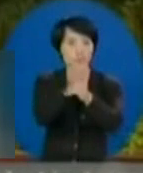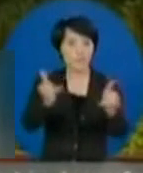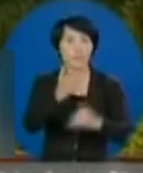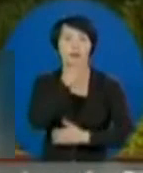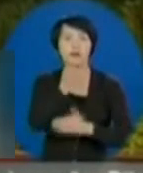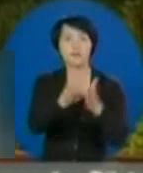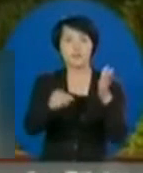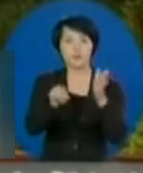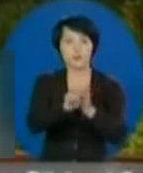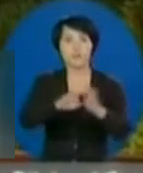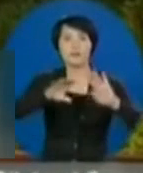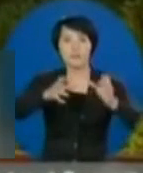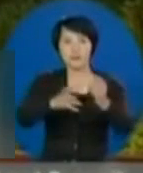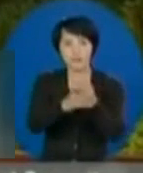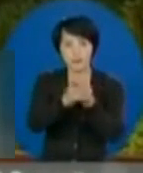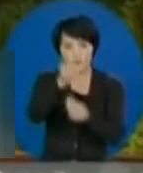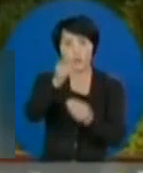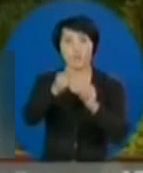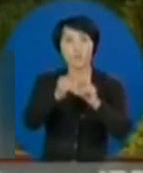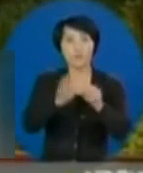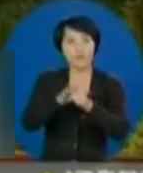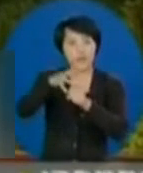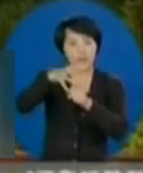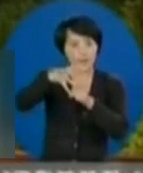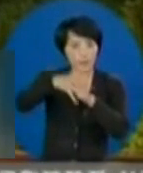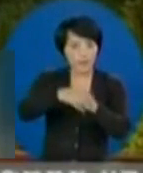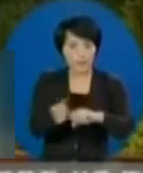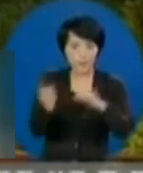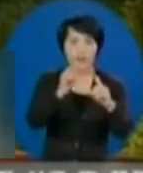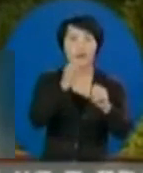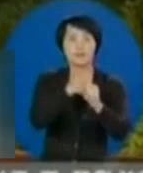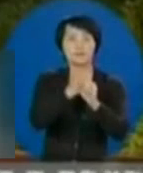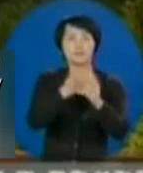위하여 나라의 통일과 세계 자주화를 위하여